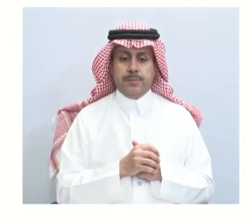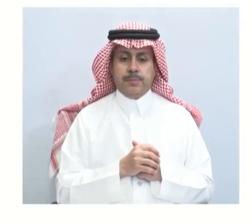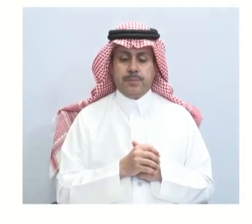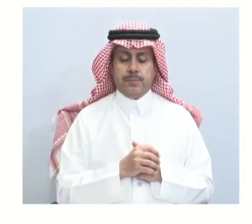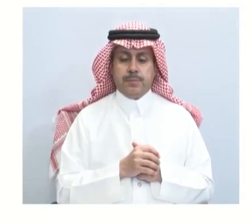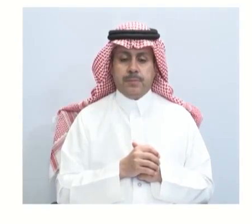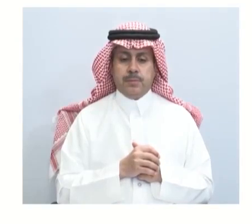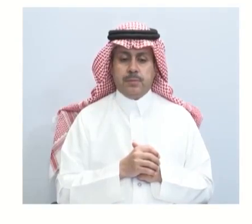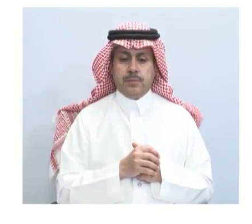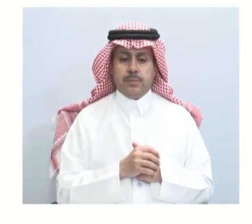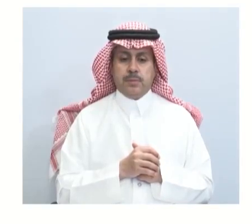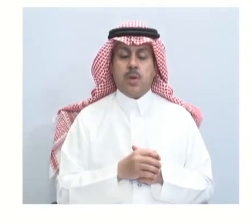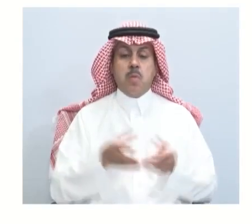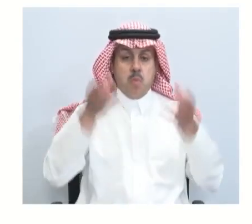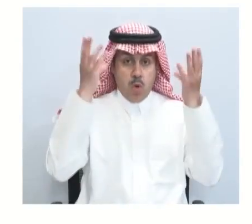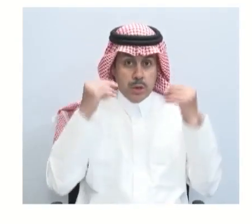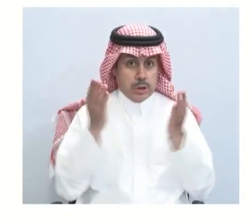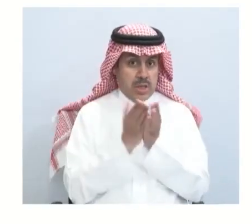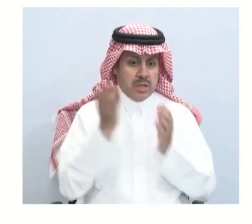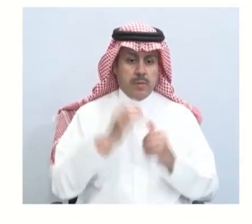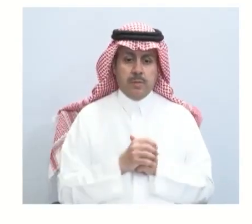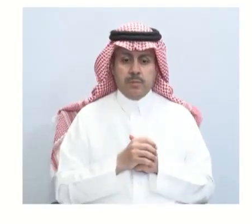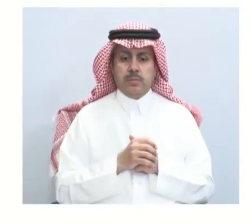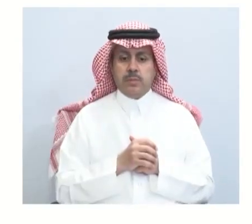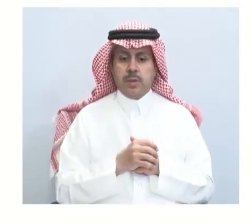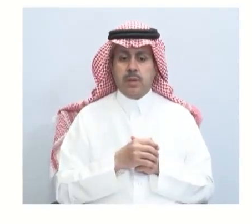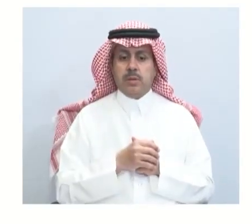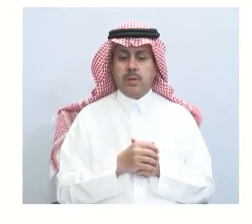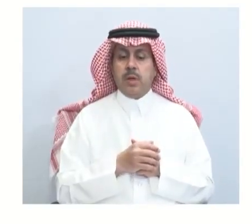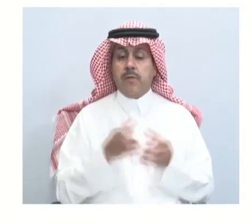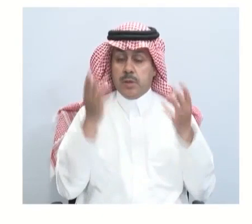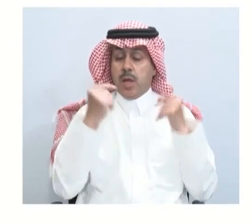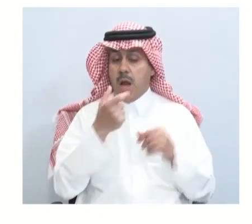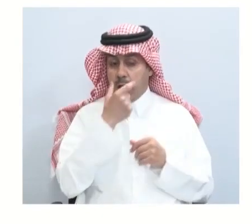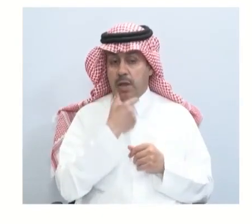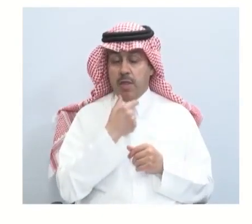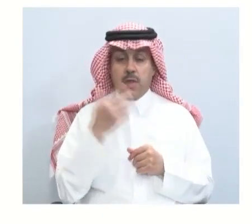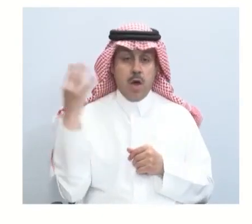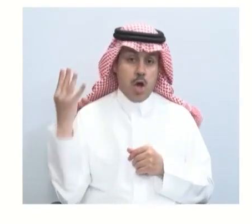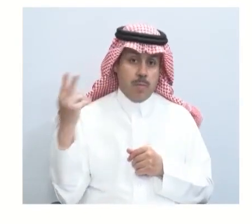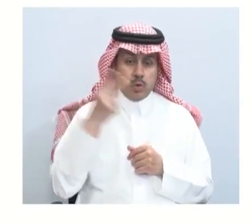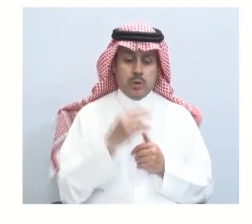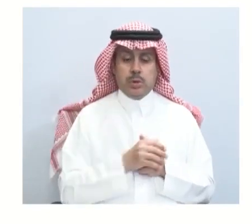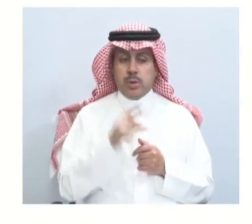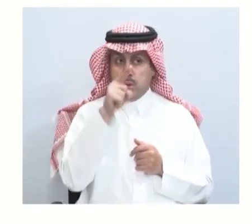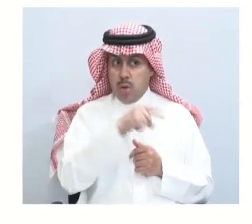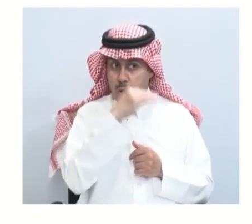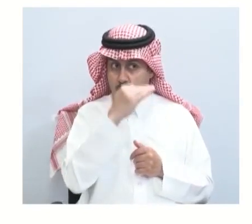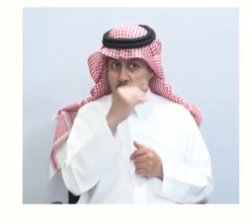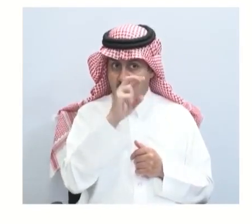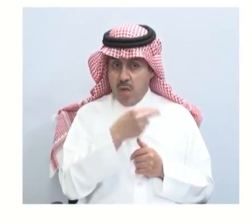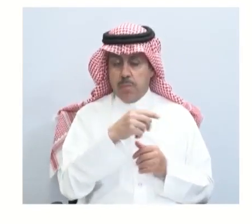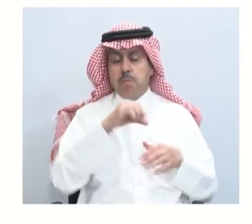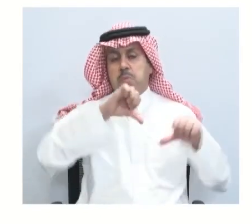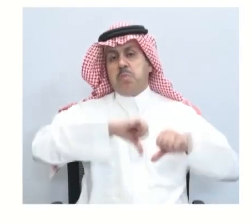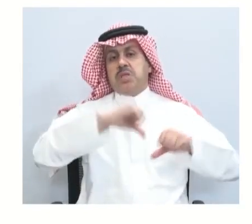الرحيم مراجعه درس السابق اخذنا في الدرس السابق الحديث الرابش تحذير مساوي الاخلاق